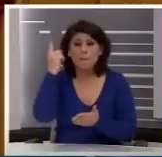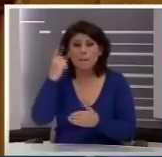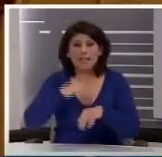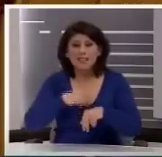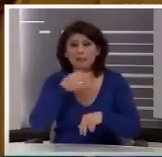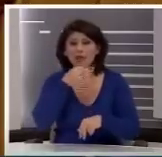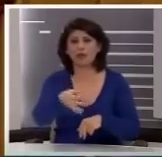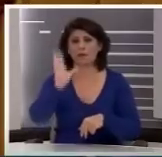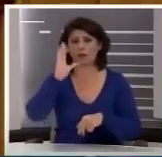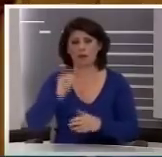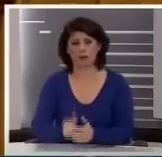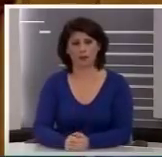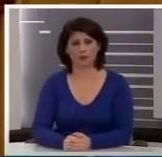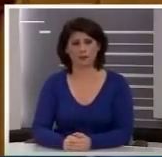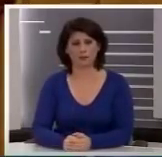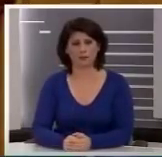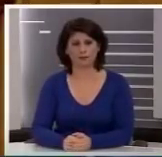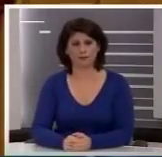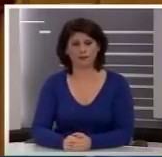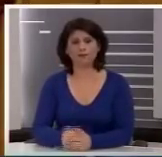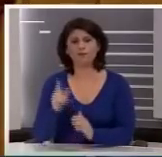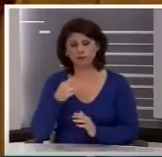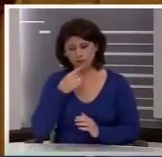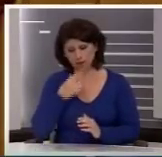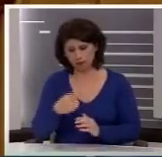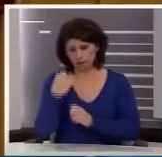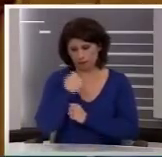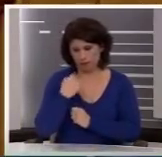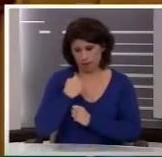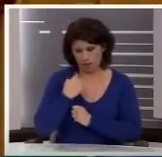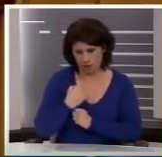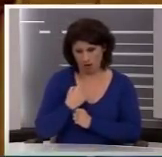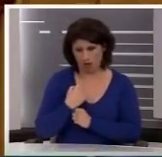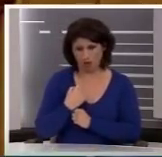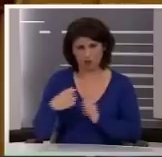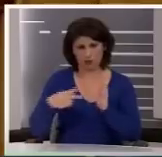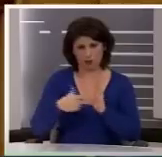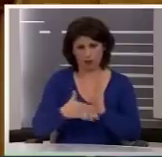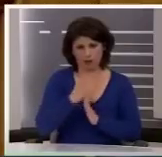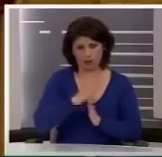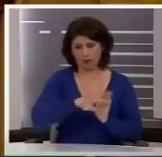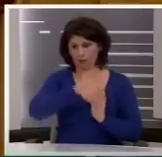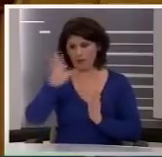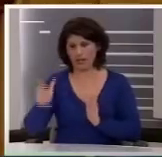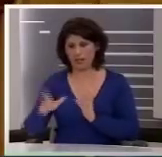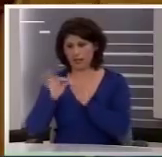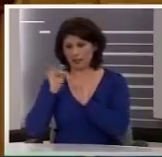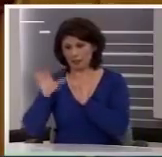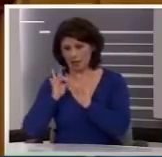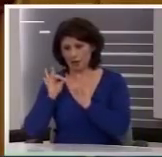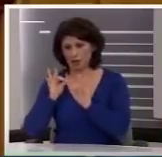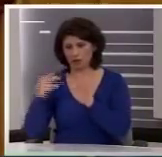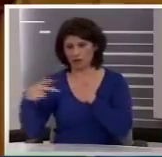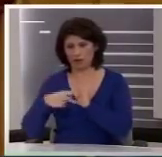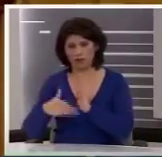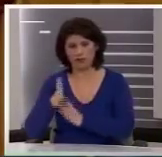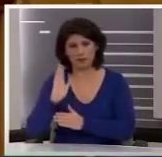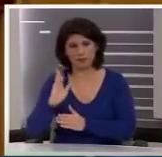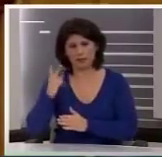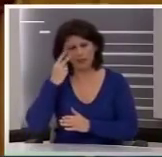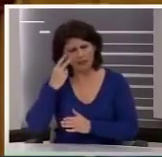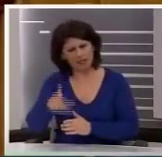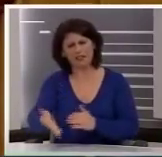είπε. Έμεινε στη θητεία σε Ιανουάριο του 2015 μέχρι Σεπτέμβριο του 2015. Θα τα πείτε αυτά,